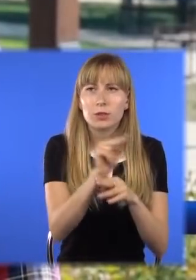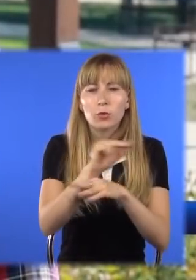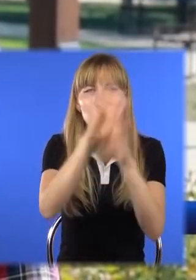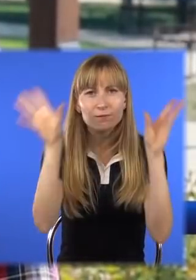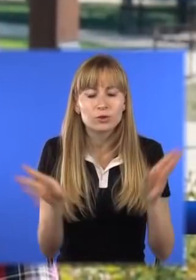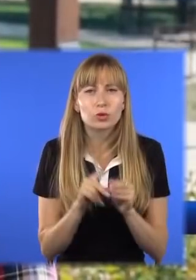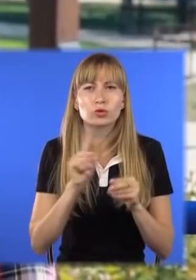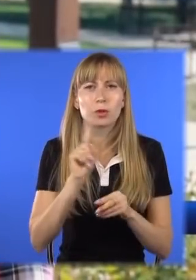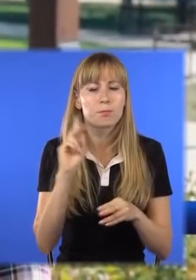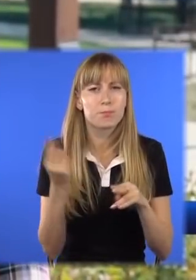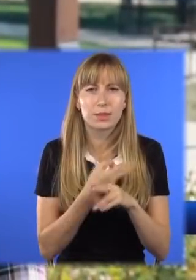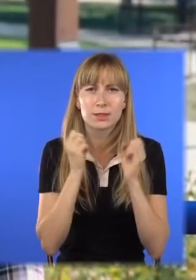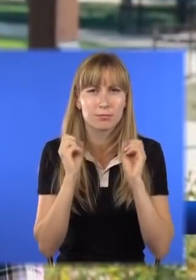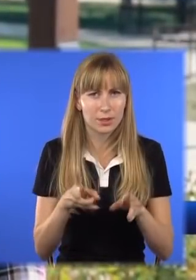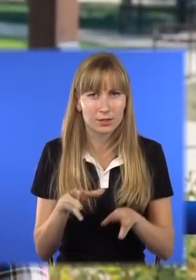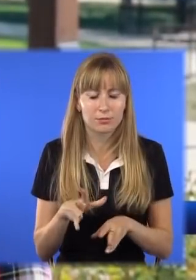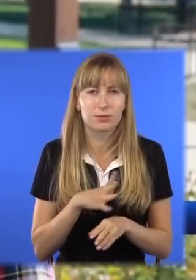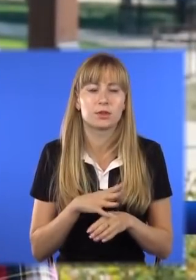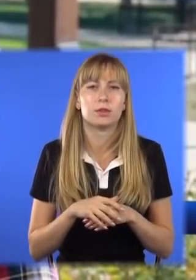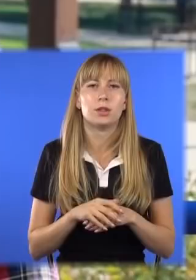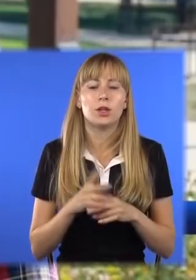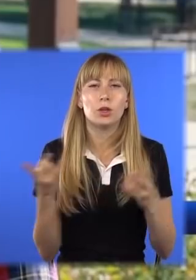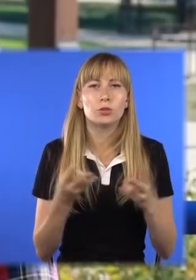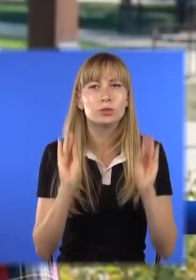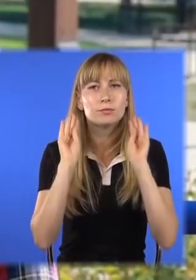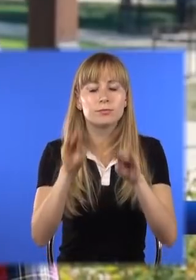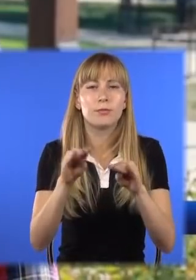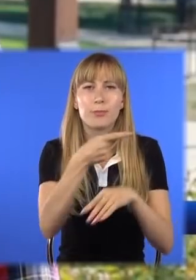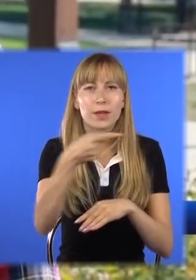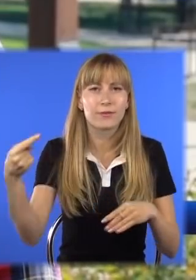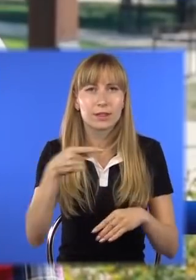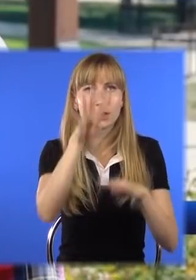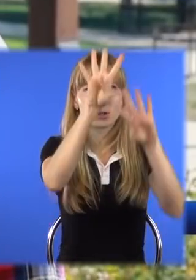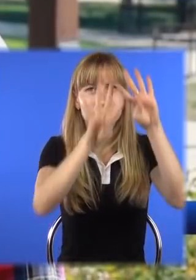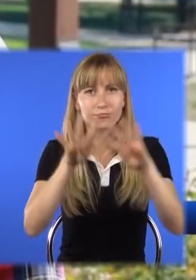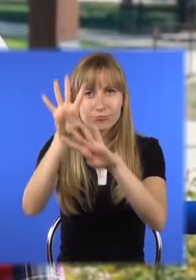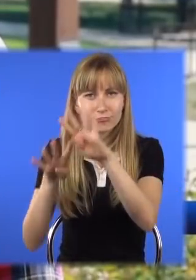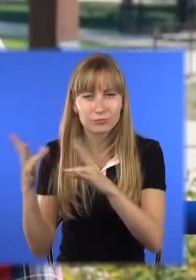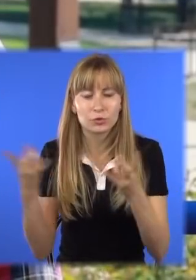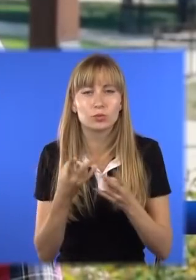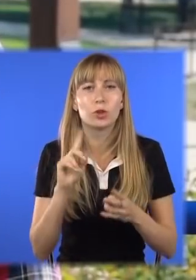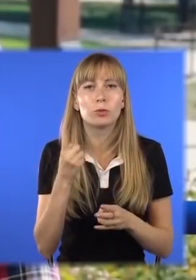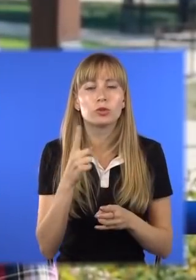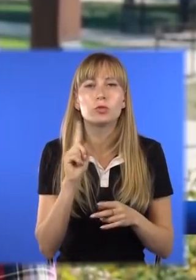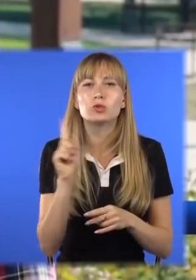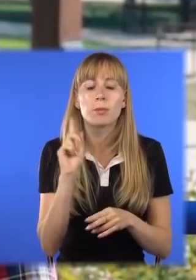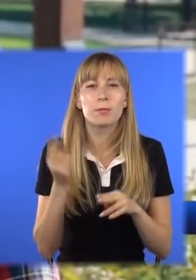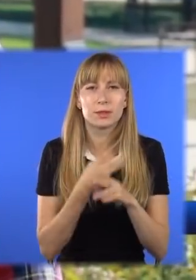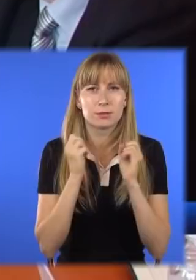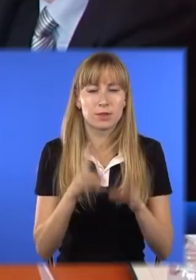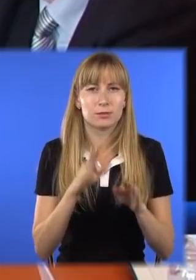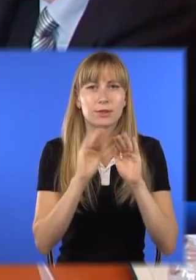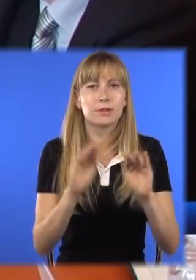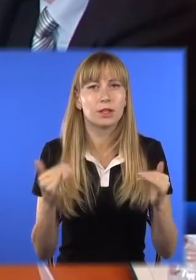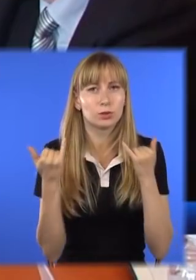встановити грати на вікнах першого поверху. Бо палац культури – це будівля для дітей, і вона повинна бути не лише гарною, а й